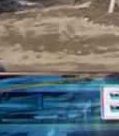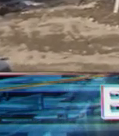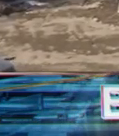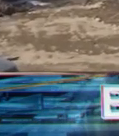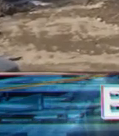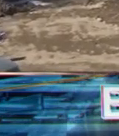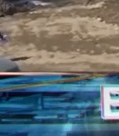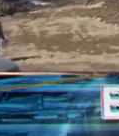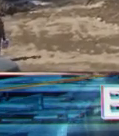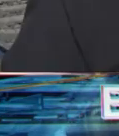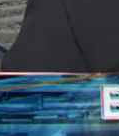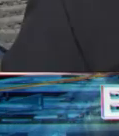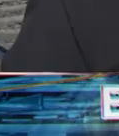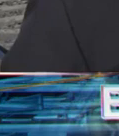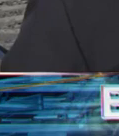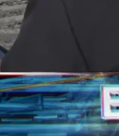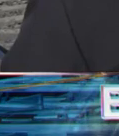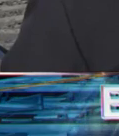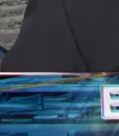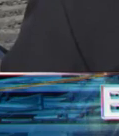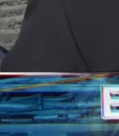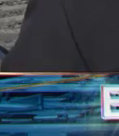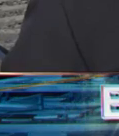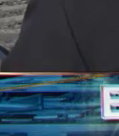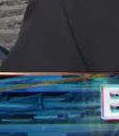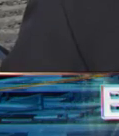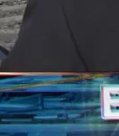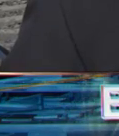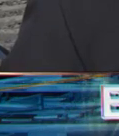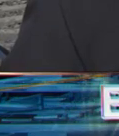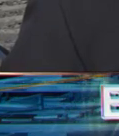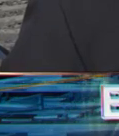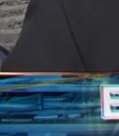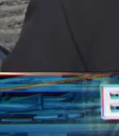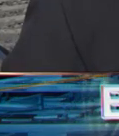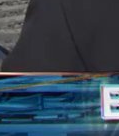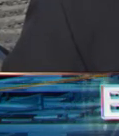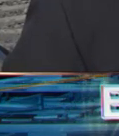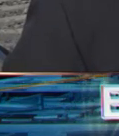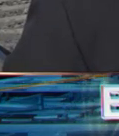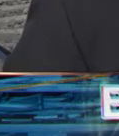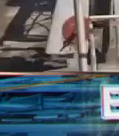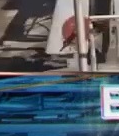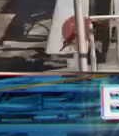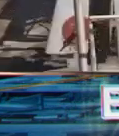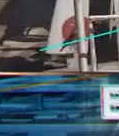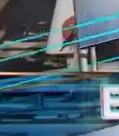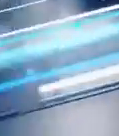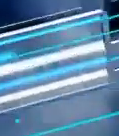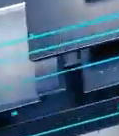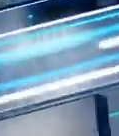құрылса, қашан басталады? Жалпы құрылыс жүргізу уақытысы 1,5 жылға жоспарланып отыр.